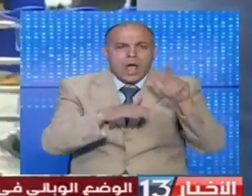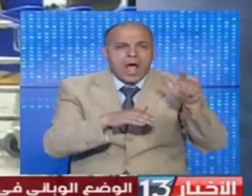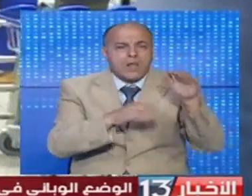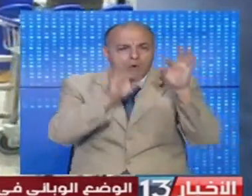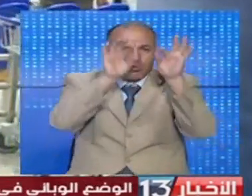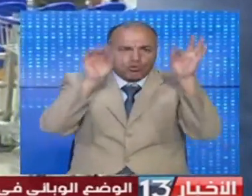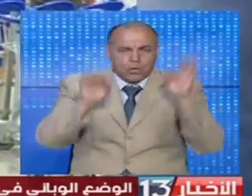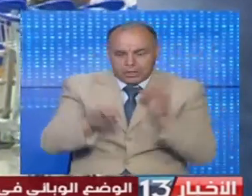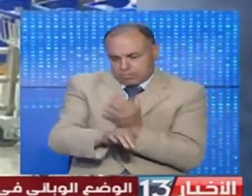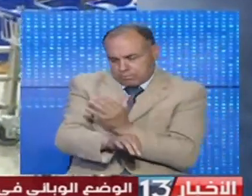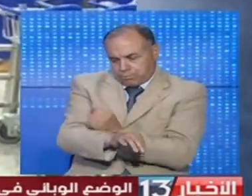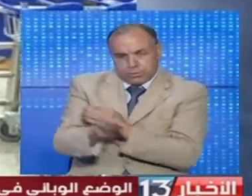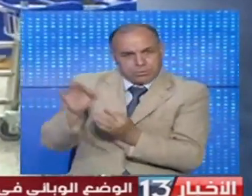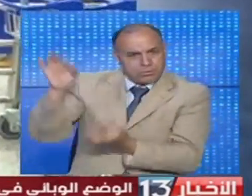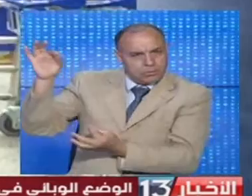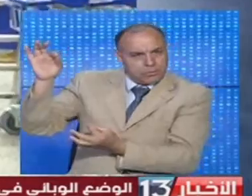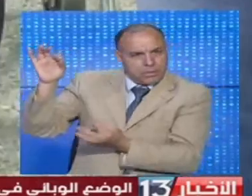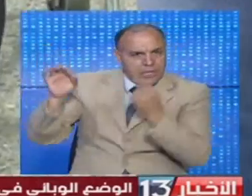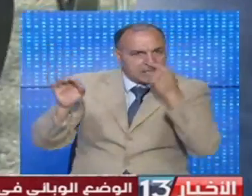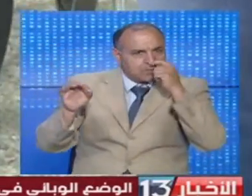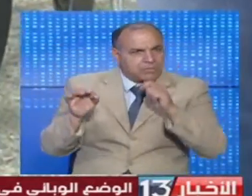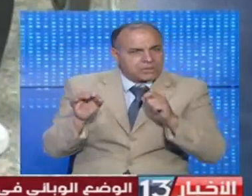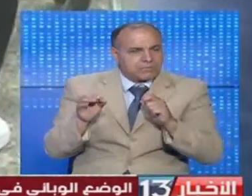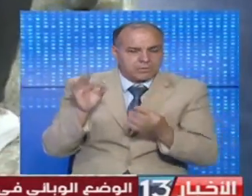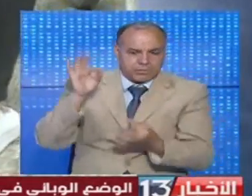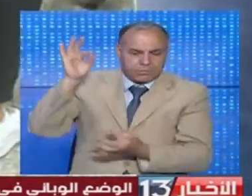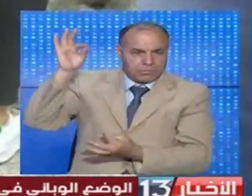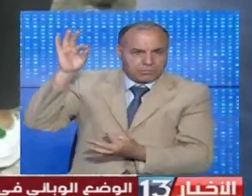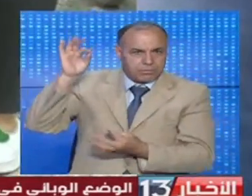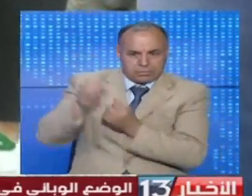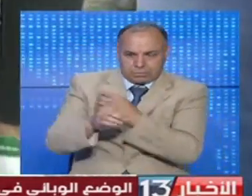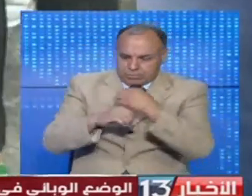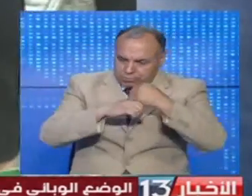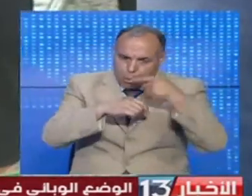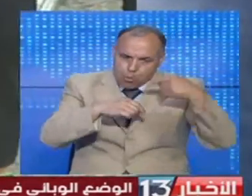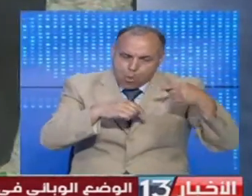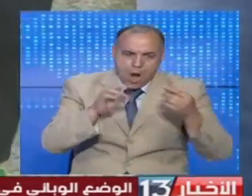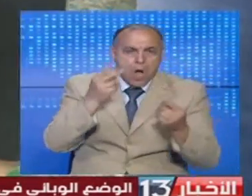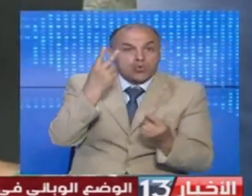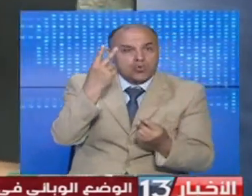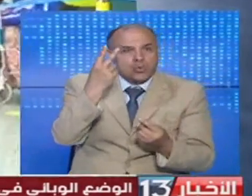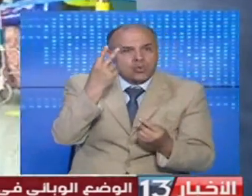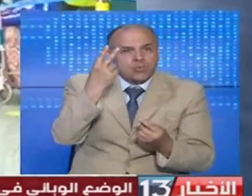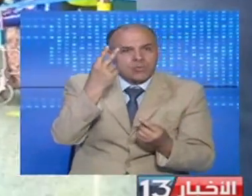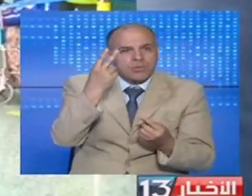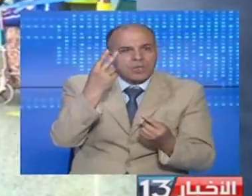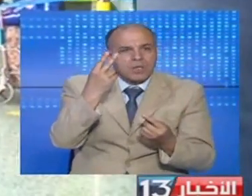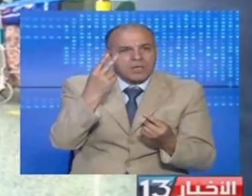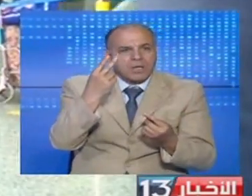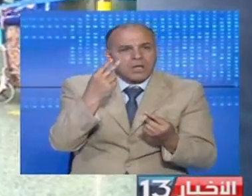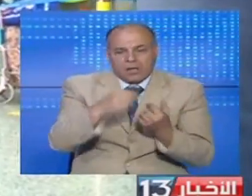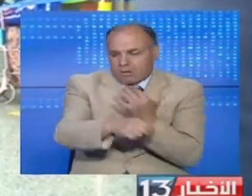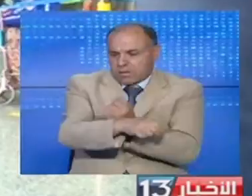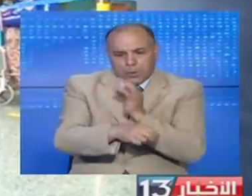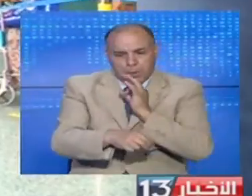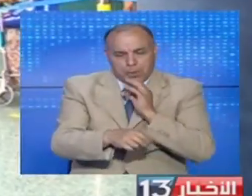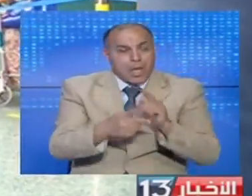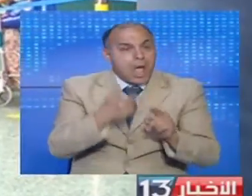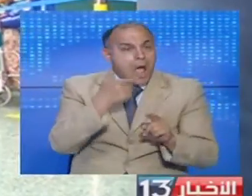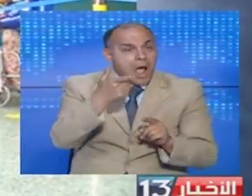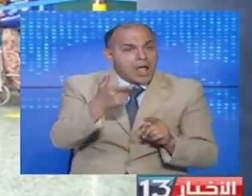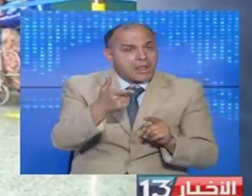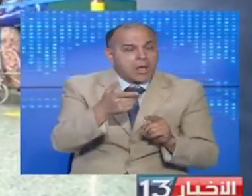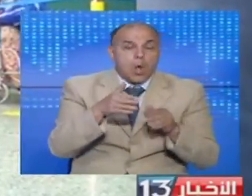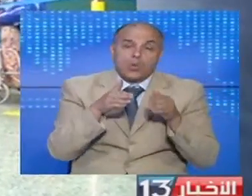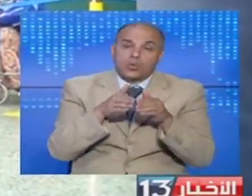شهاده تلقيح مع اجباريه الاستظهار بتحليل سلبيا اما الوافدين غير الملقحين فانهم